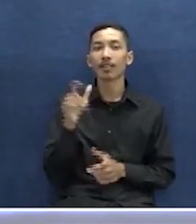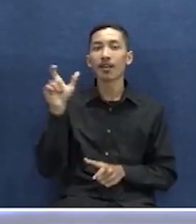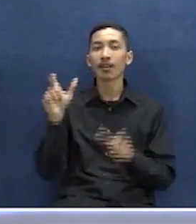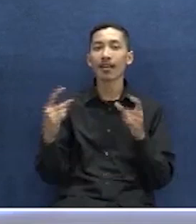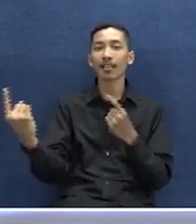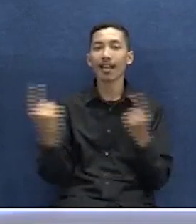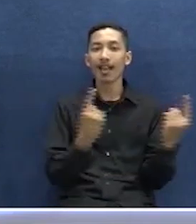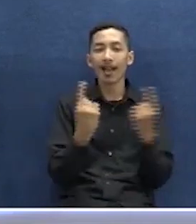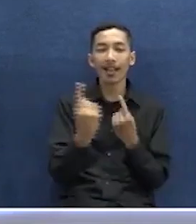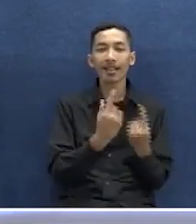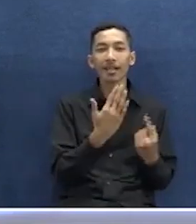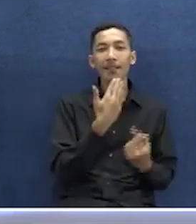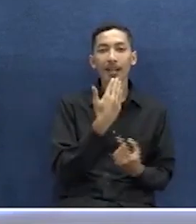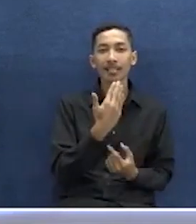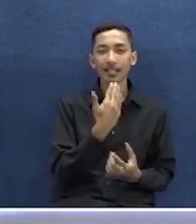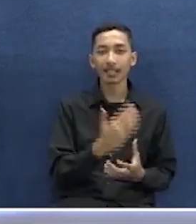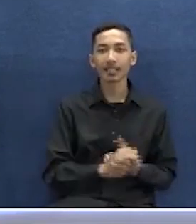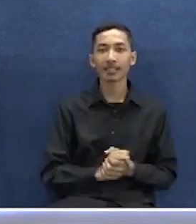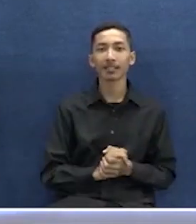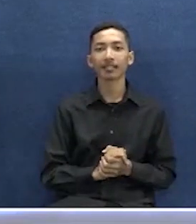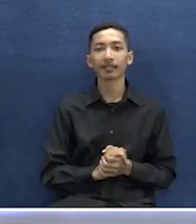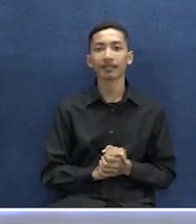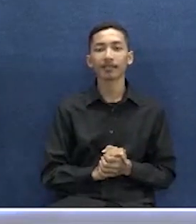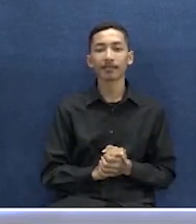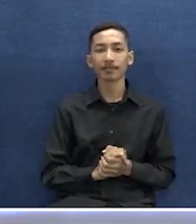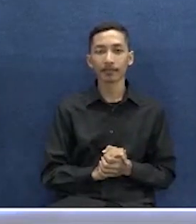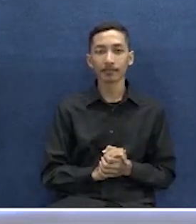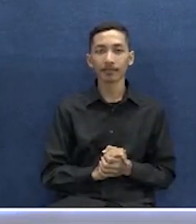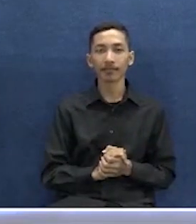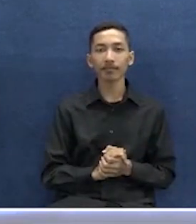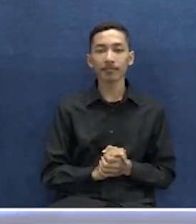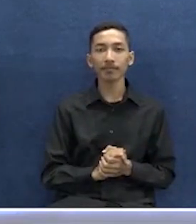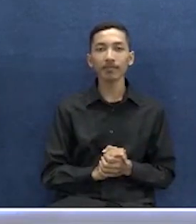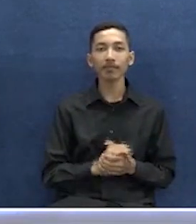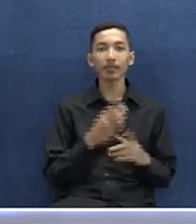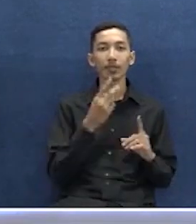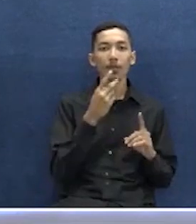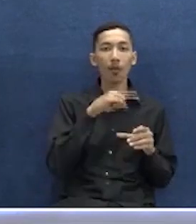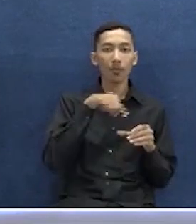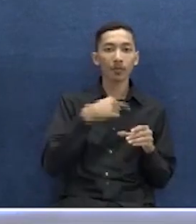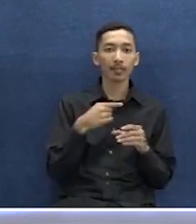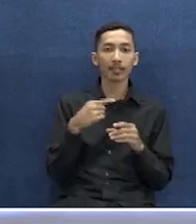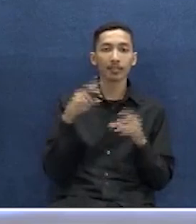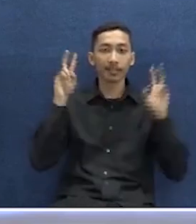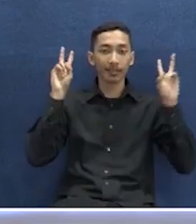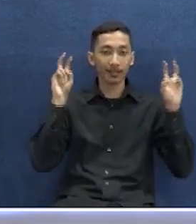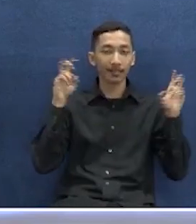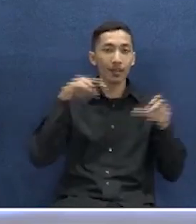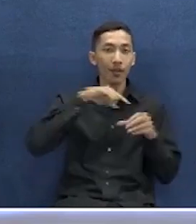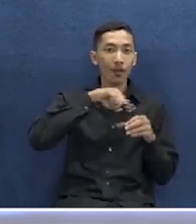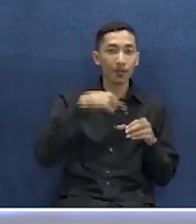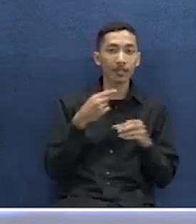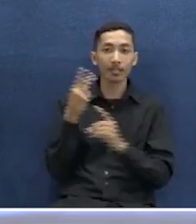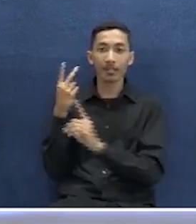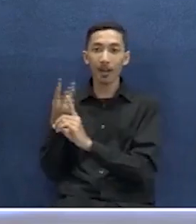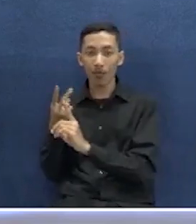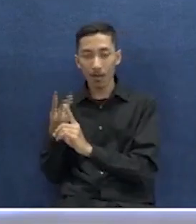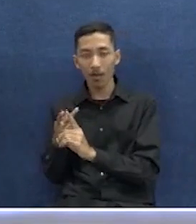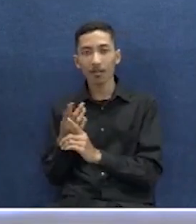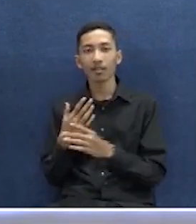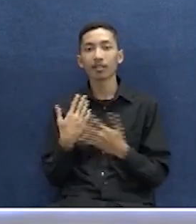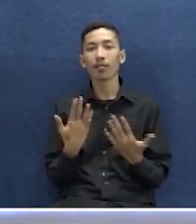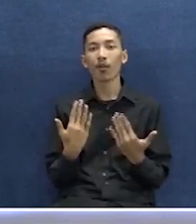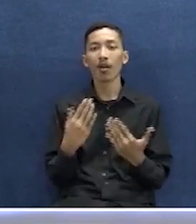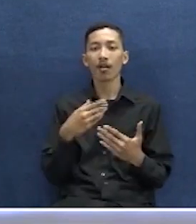pada bincang kita barisan taat agama selalu dalam ukhuwah antara kopi dan dakwah mudah-mudahan apa yang kita bicarakan pada siang hari ini